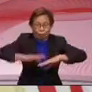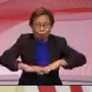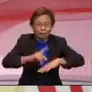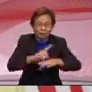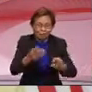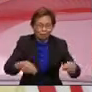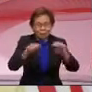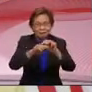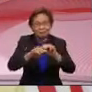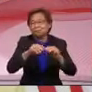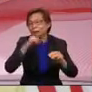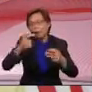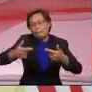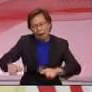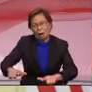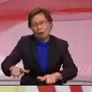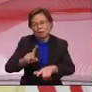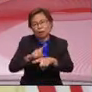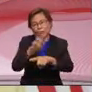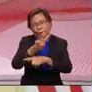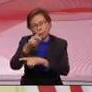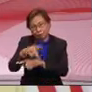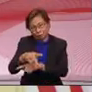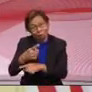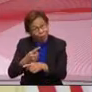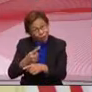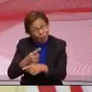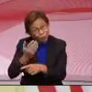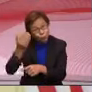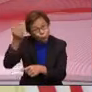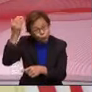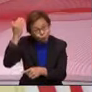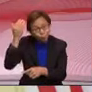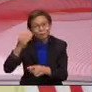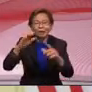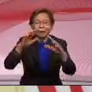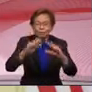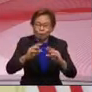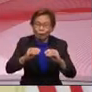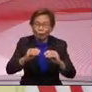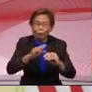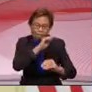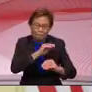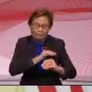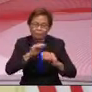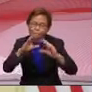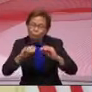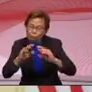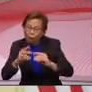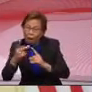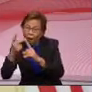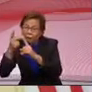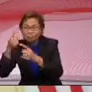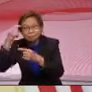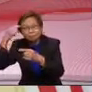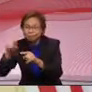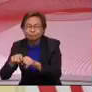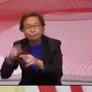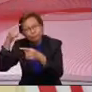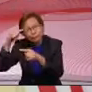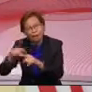di masjid-masjid di wilayah persekutuan ini. Mesyuarat khas bersetuju untuk